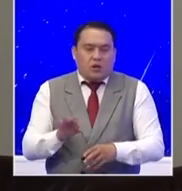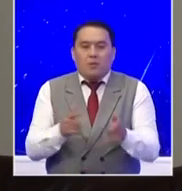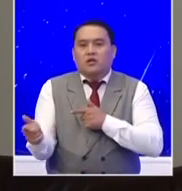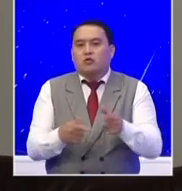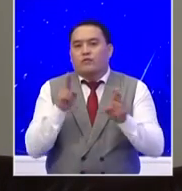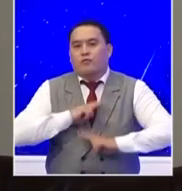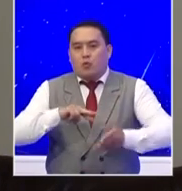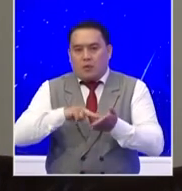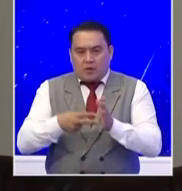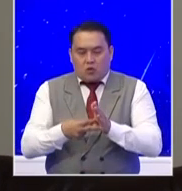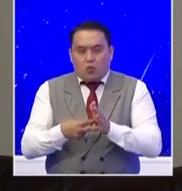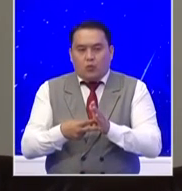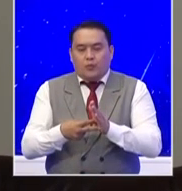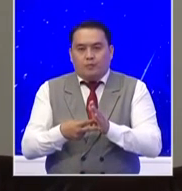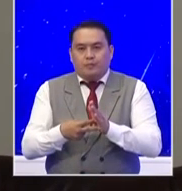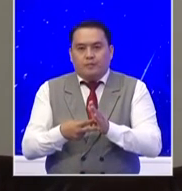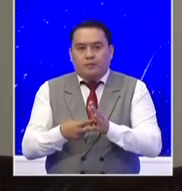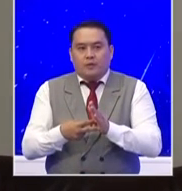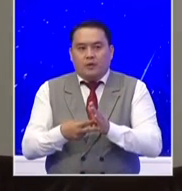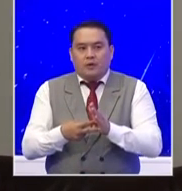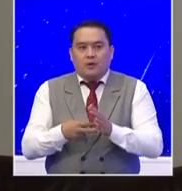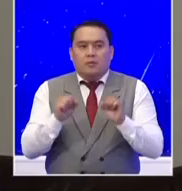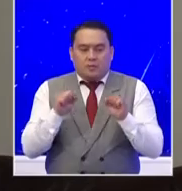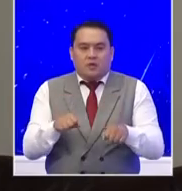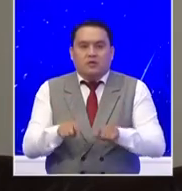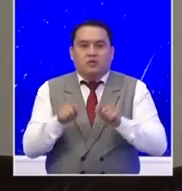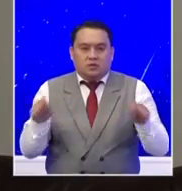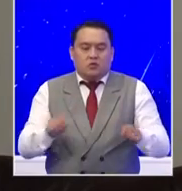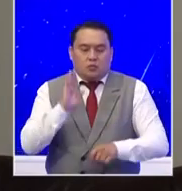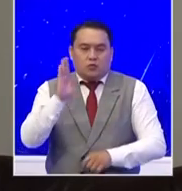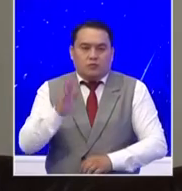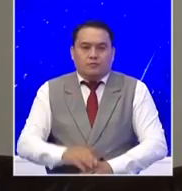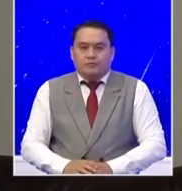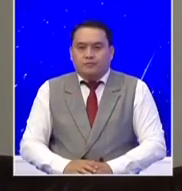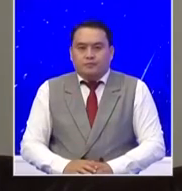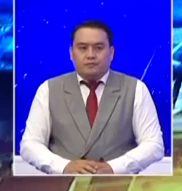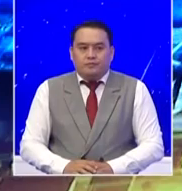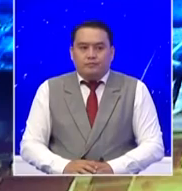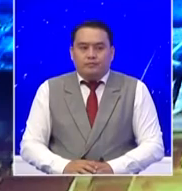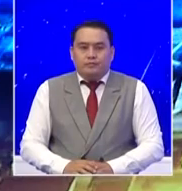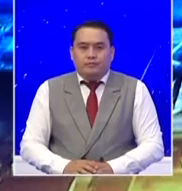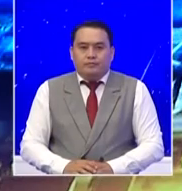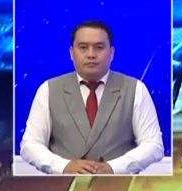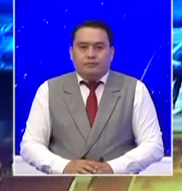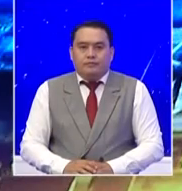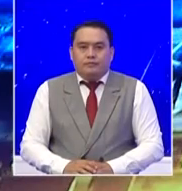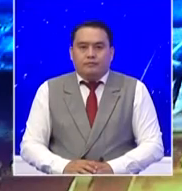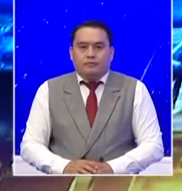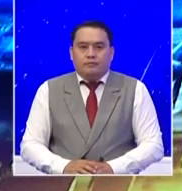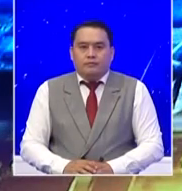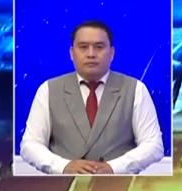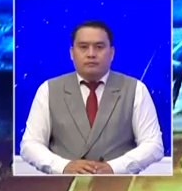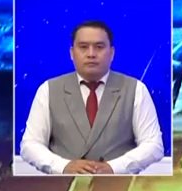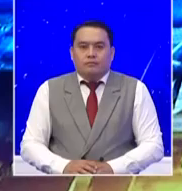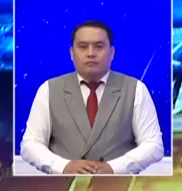идет по плану. Дай Бог, мы его запустим осенью этого года. К другим